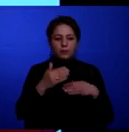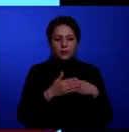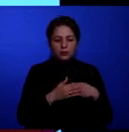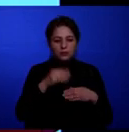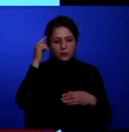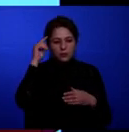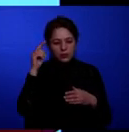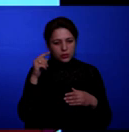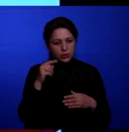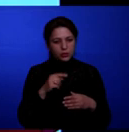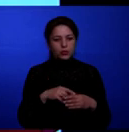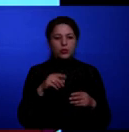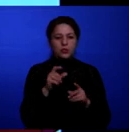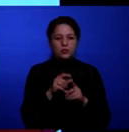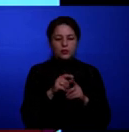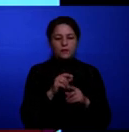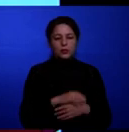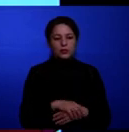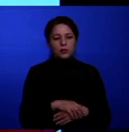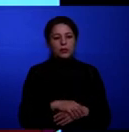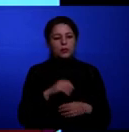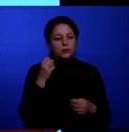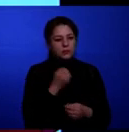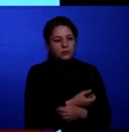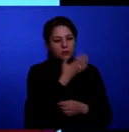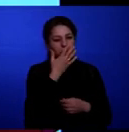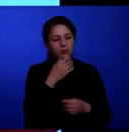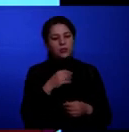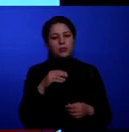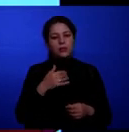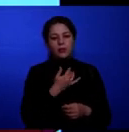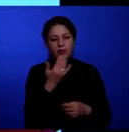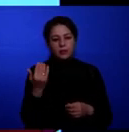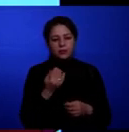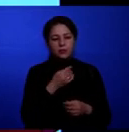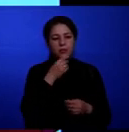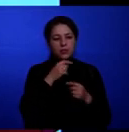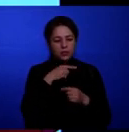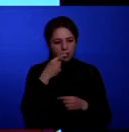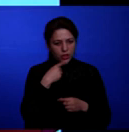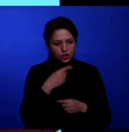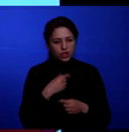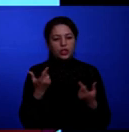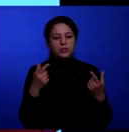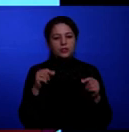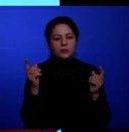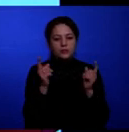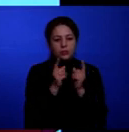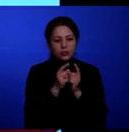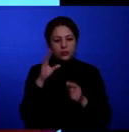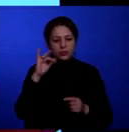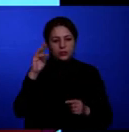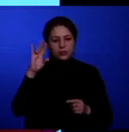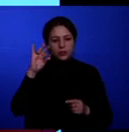синонимы нужны нам для обогащения нашей речи и где встречаются синонимы в